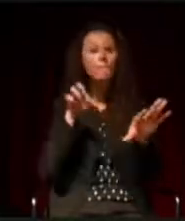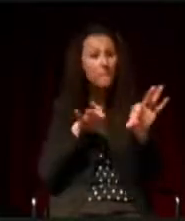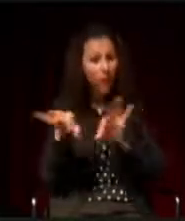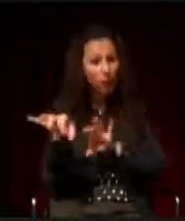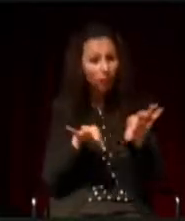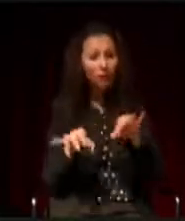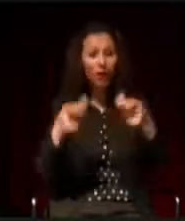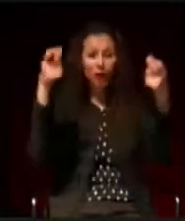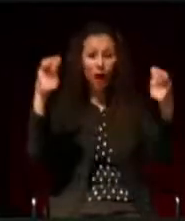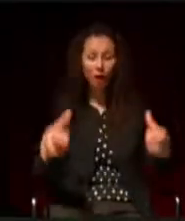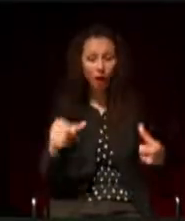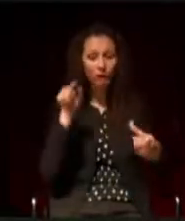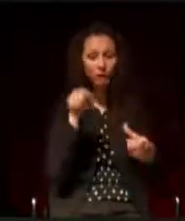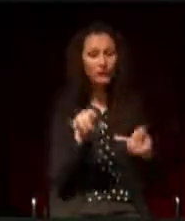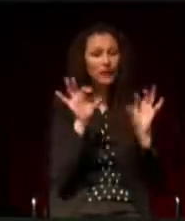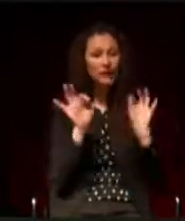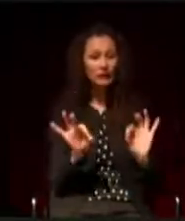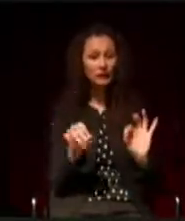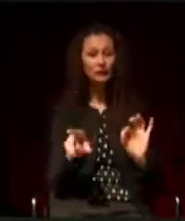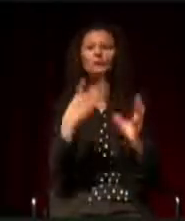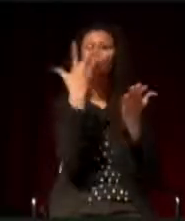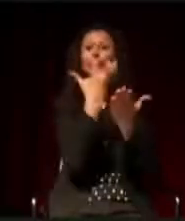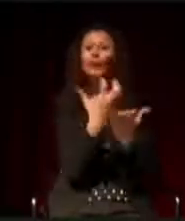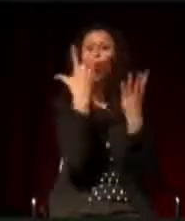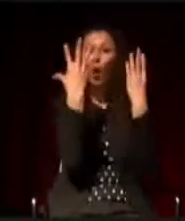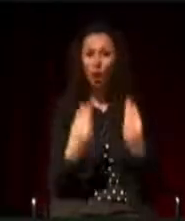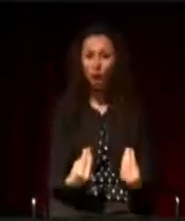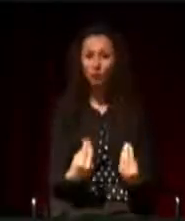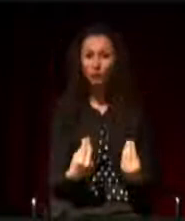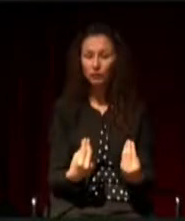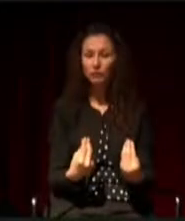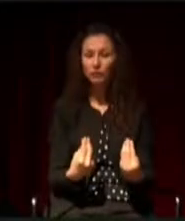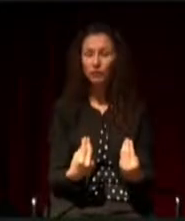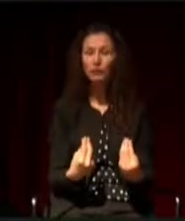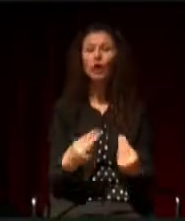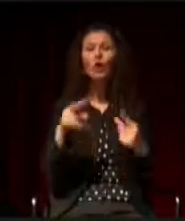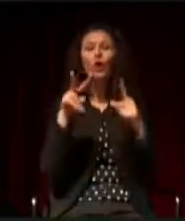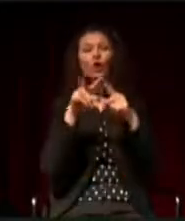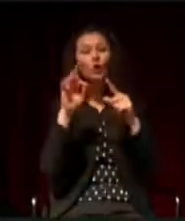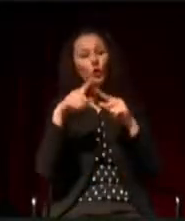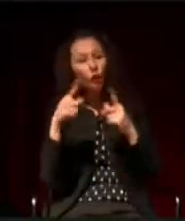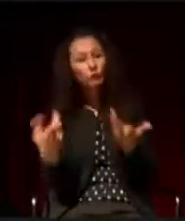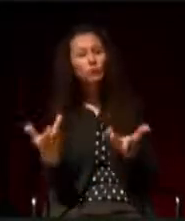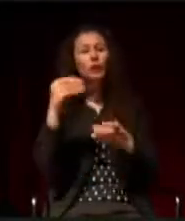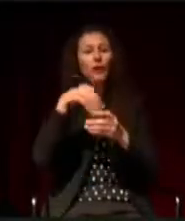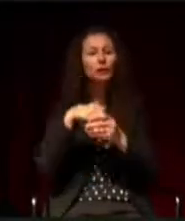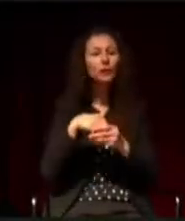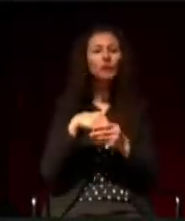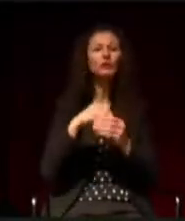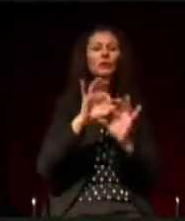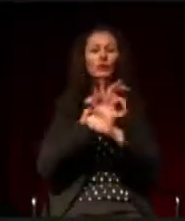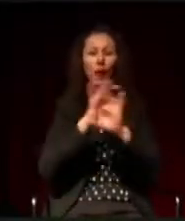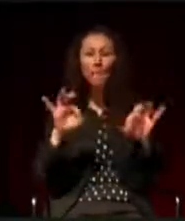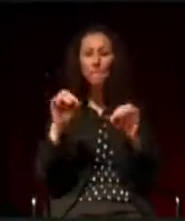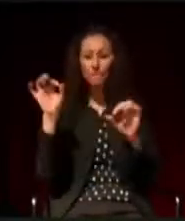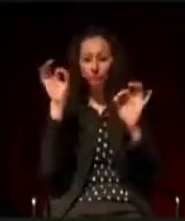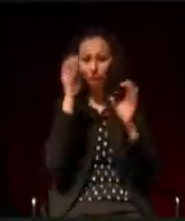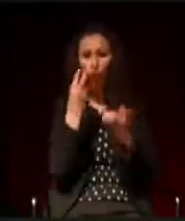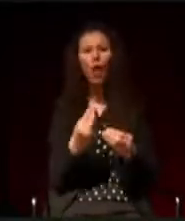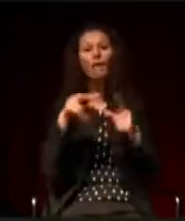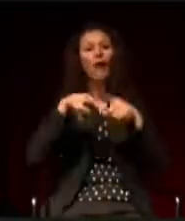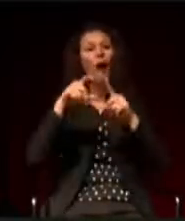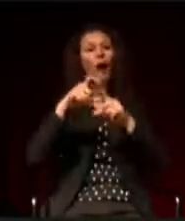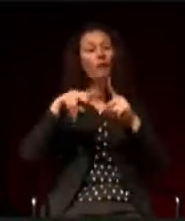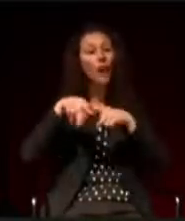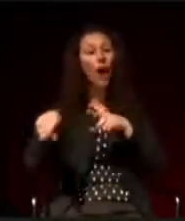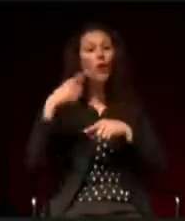planlı alanda yer almış, dopları, terkleri tamamlanmış,